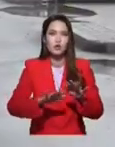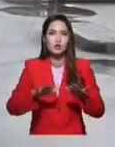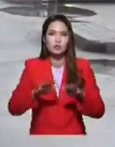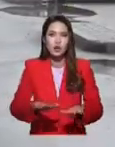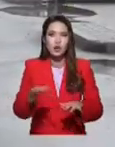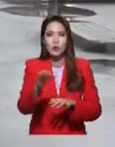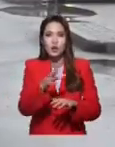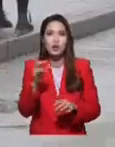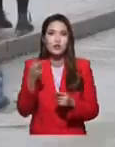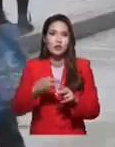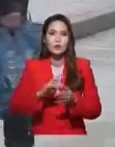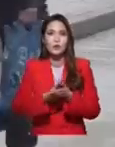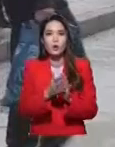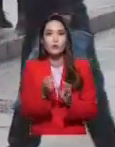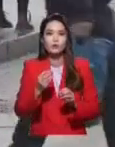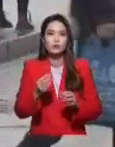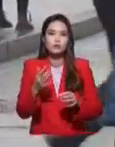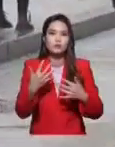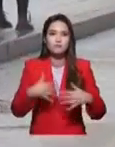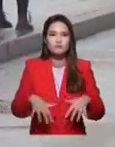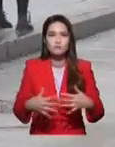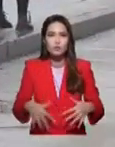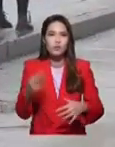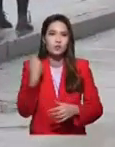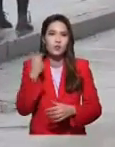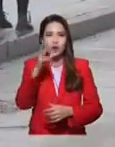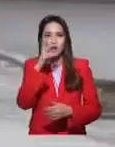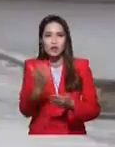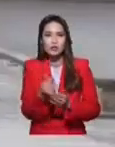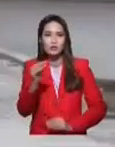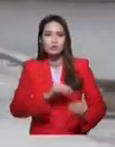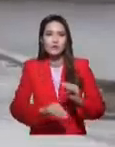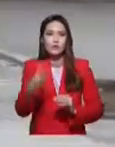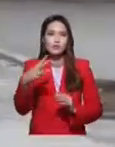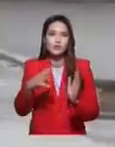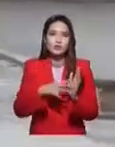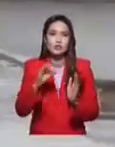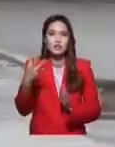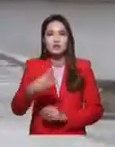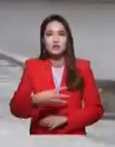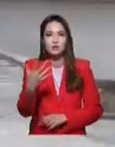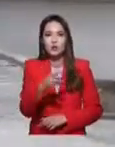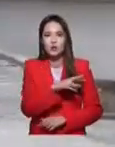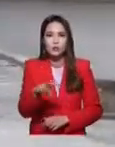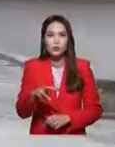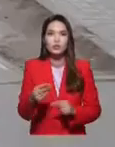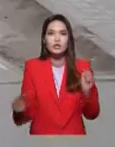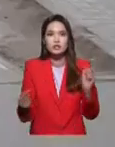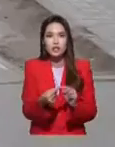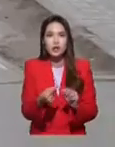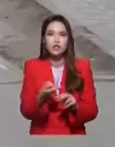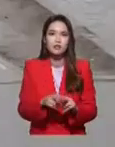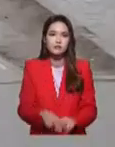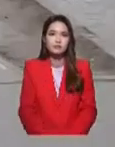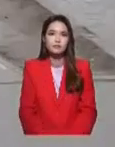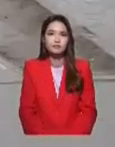область. Однако там ситуация менее плачевна. Долги по зарплатам составляют 39 и 35 миллионов, соответственно.